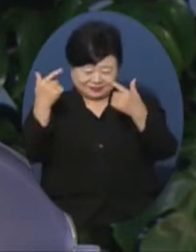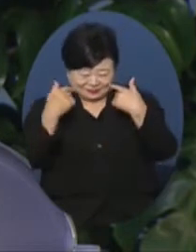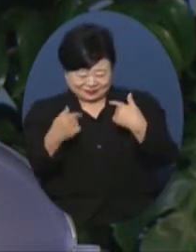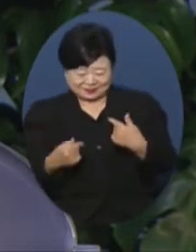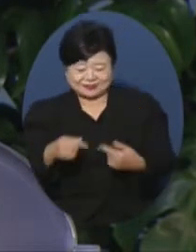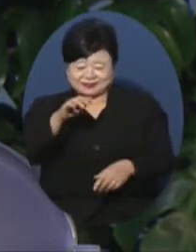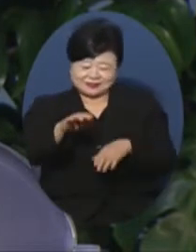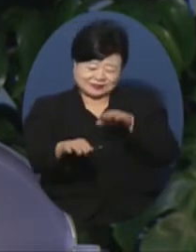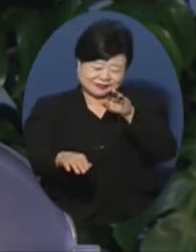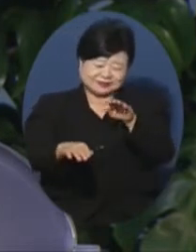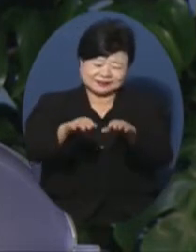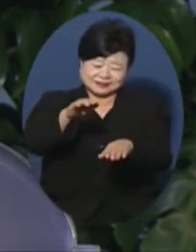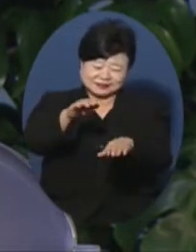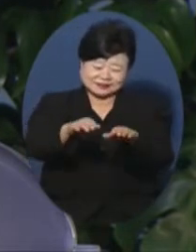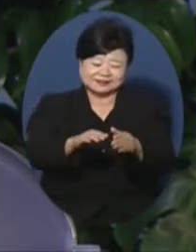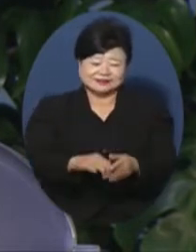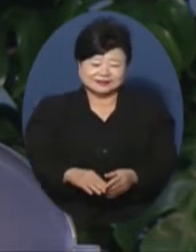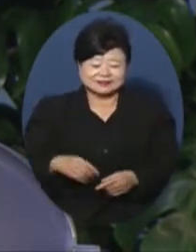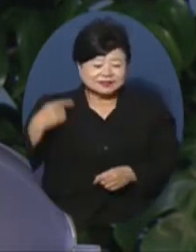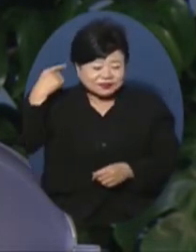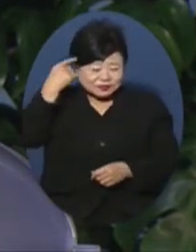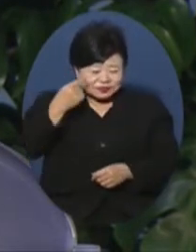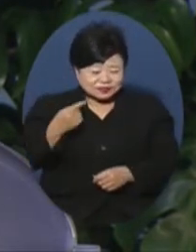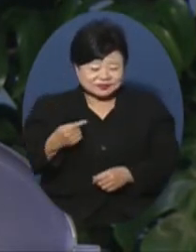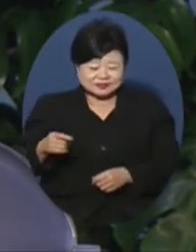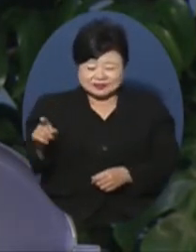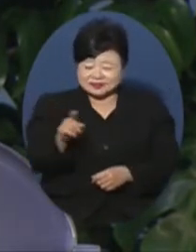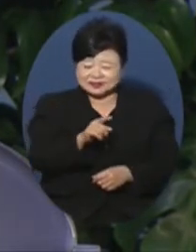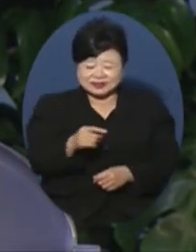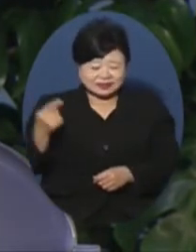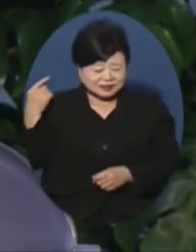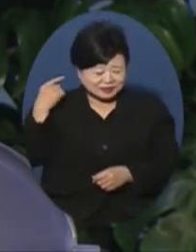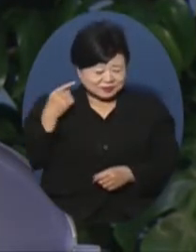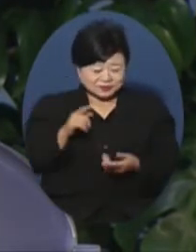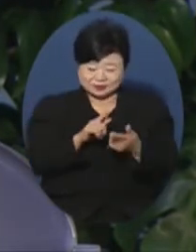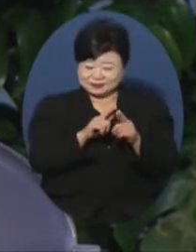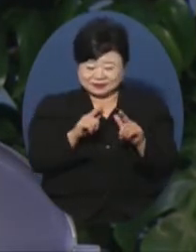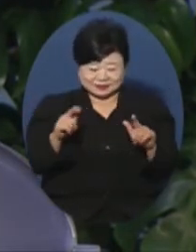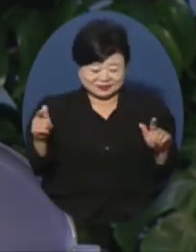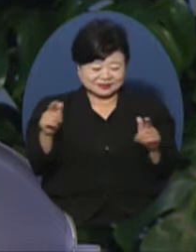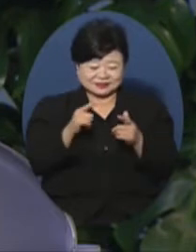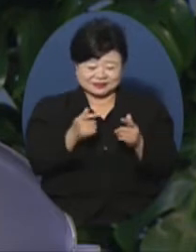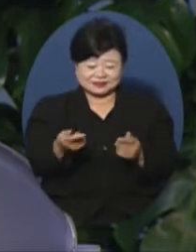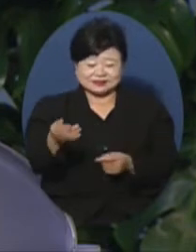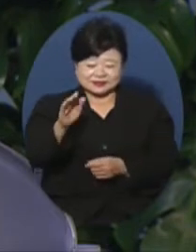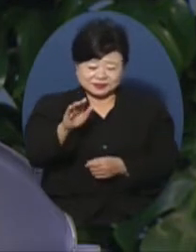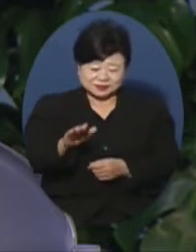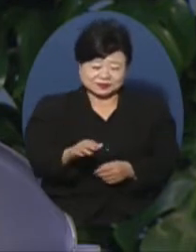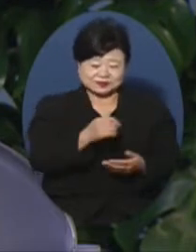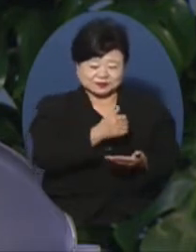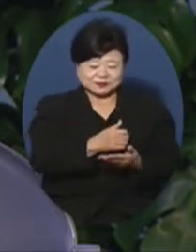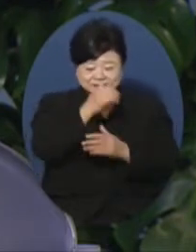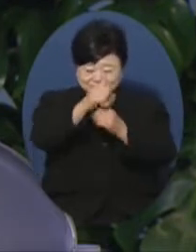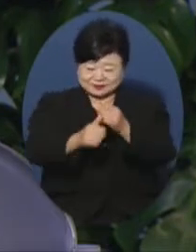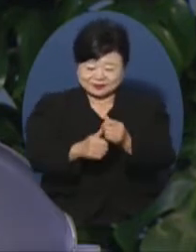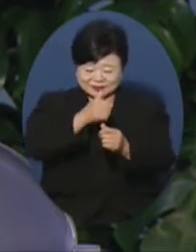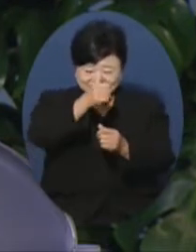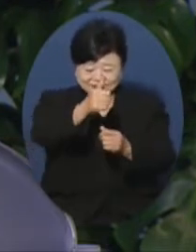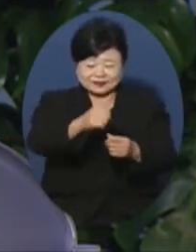믿음만을 가지고 선을 걸으며 이 귀에 아무 소리하니